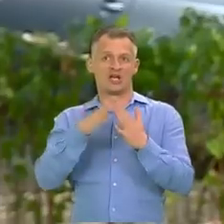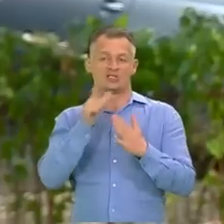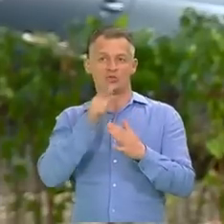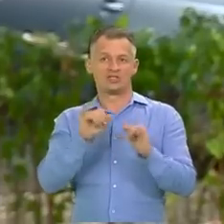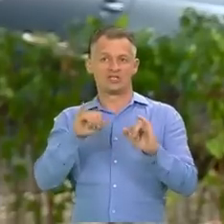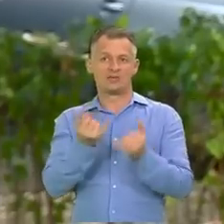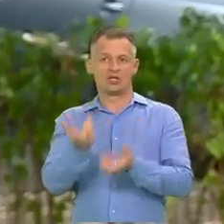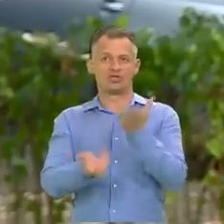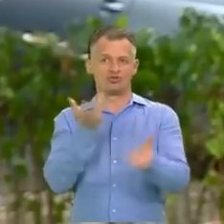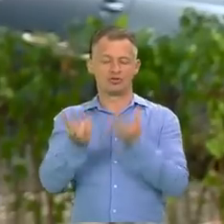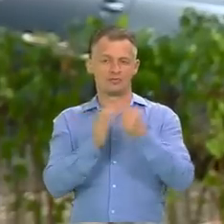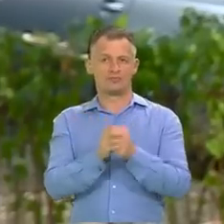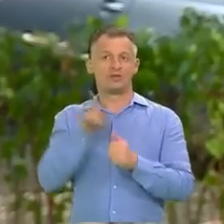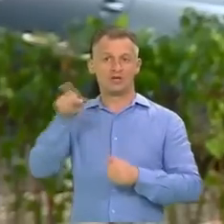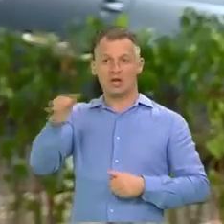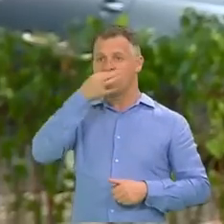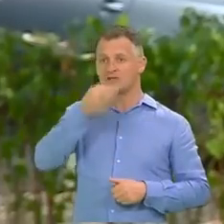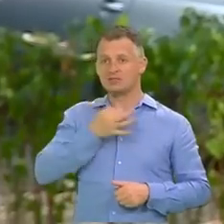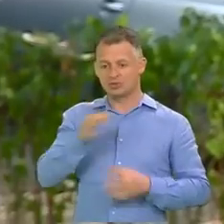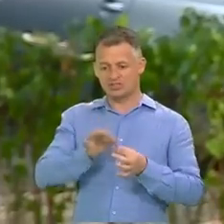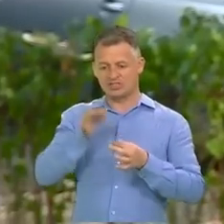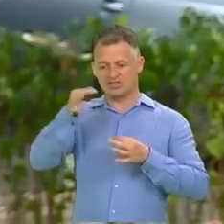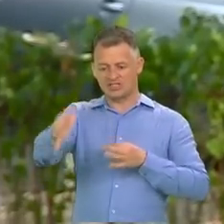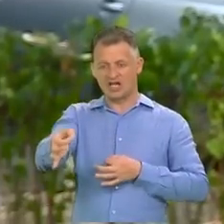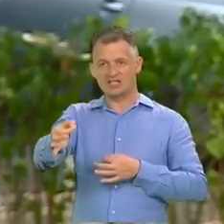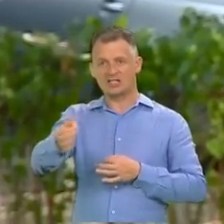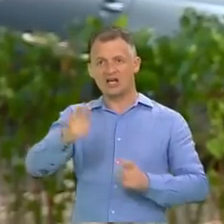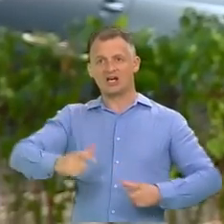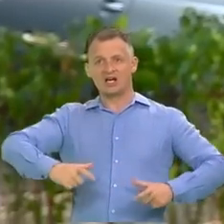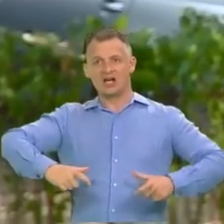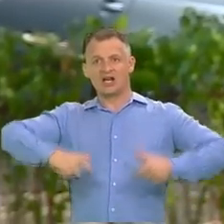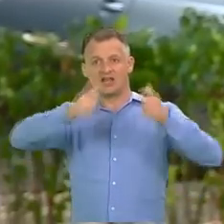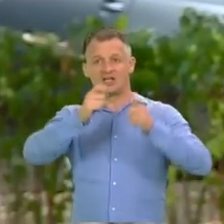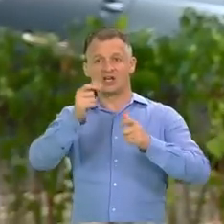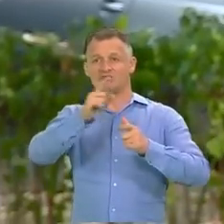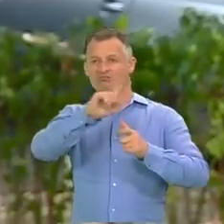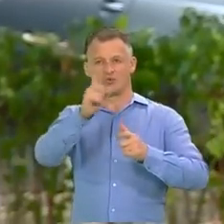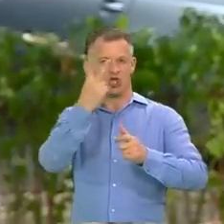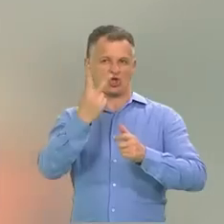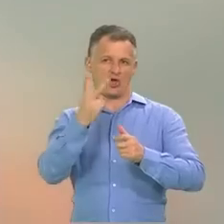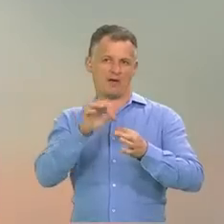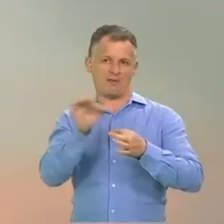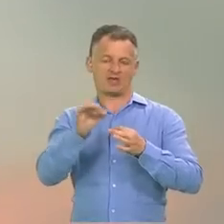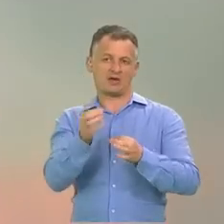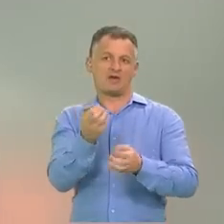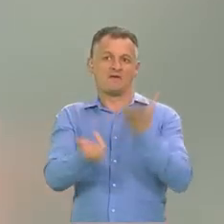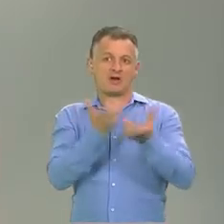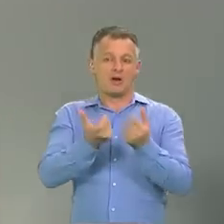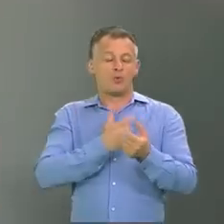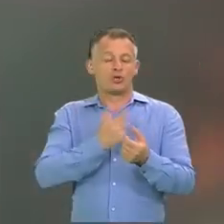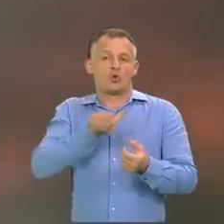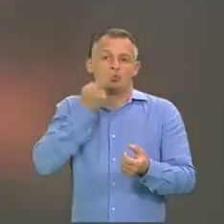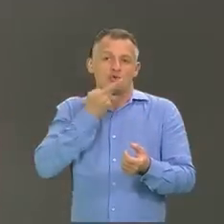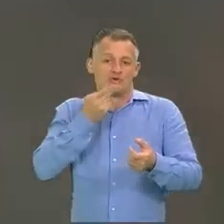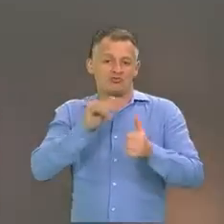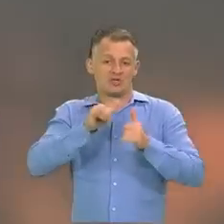produs incendiul. Ei ne-au mai spus că distanța dintre clădirile de pe alee este de nici 2 metri, așa că flăcările s-au putut extinde extrem de ușor,